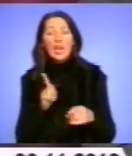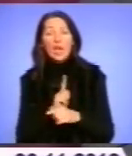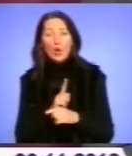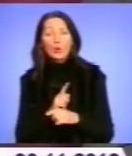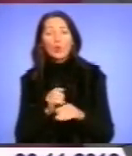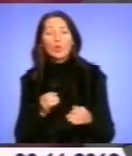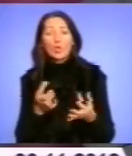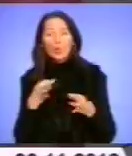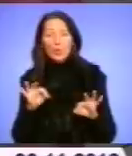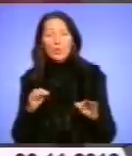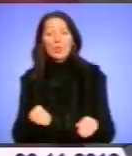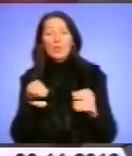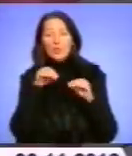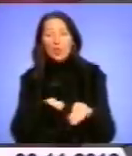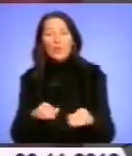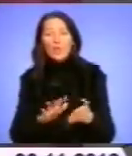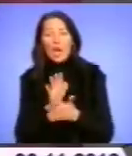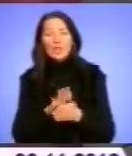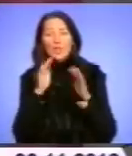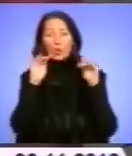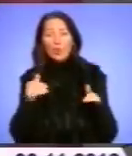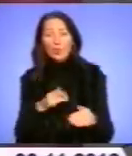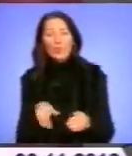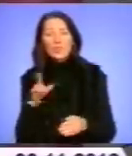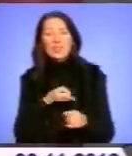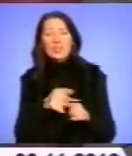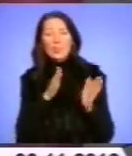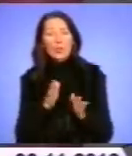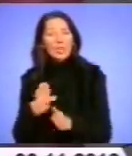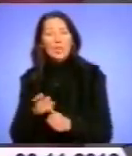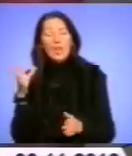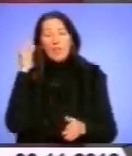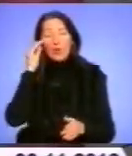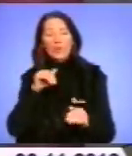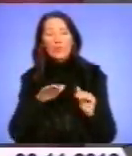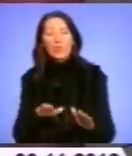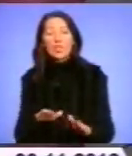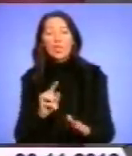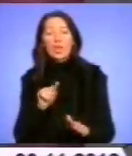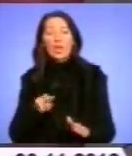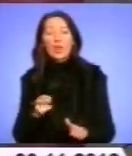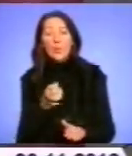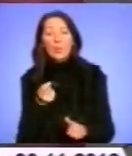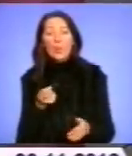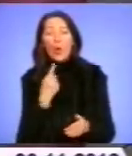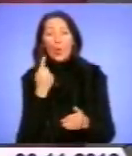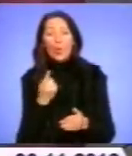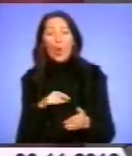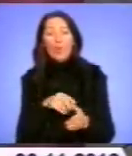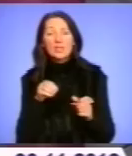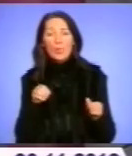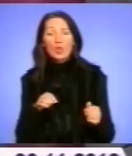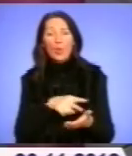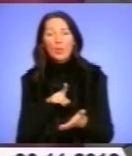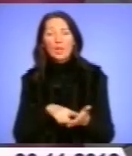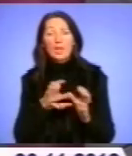на встановлення газетного кіоску. Проте всі ці порядки не враховують вирішення як мінімум одного земельного питання. Законної